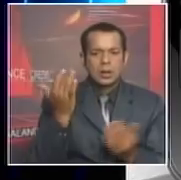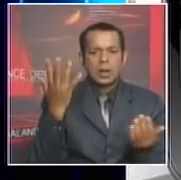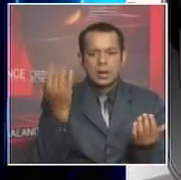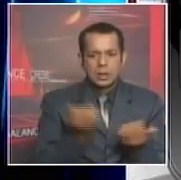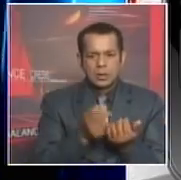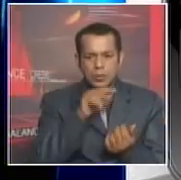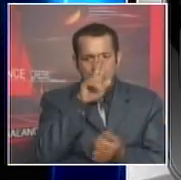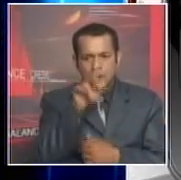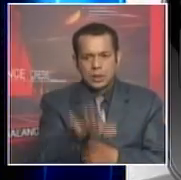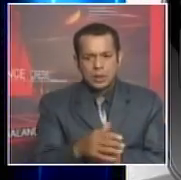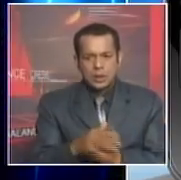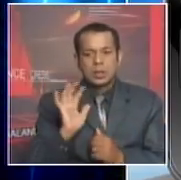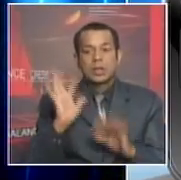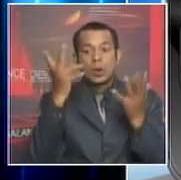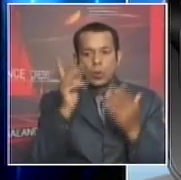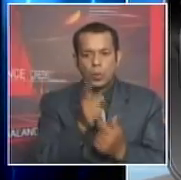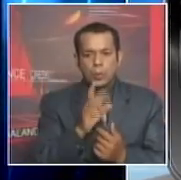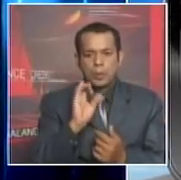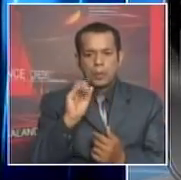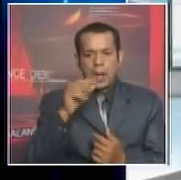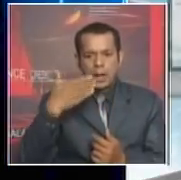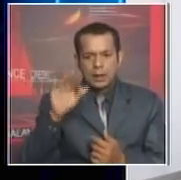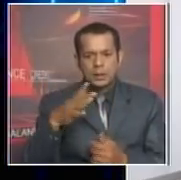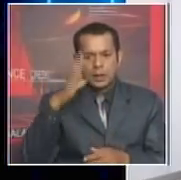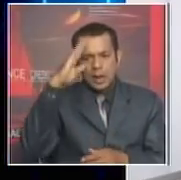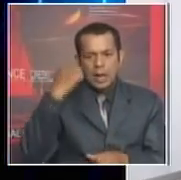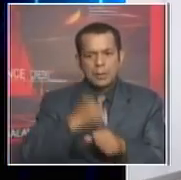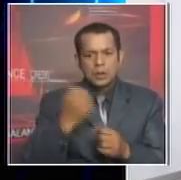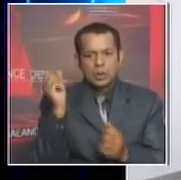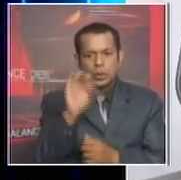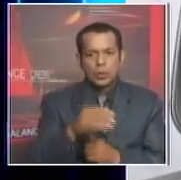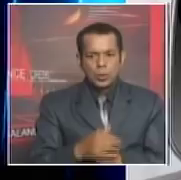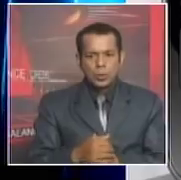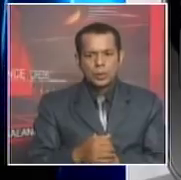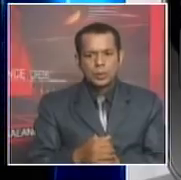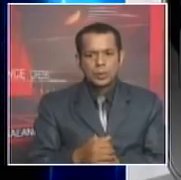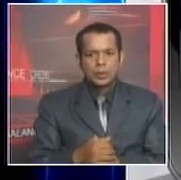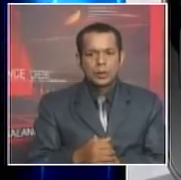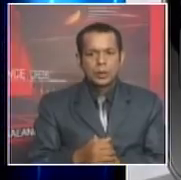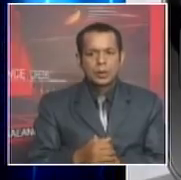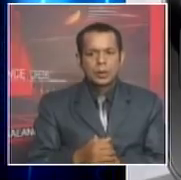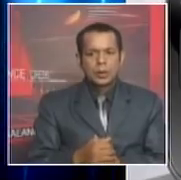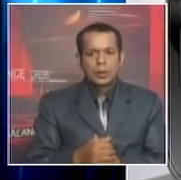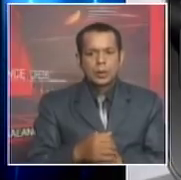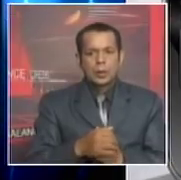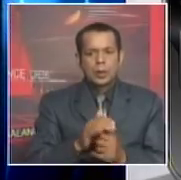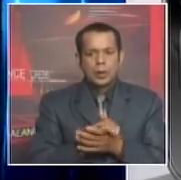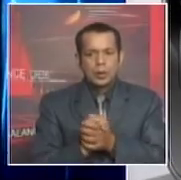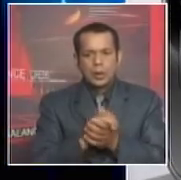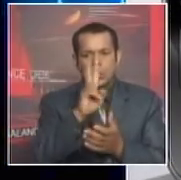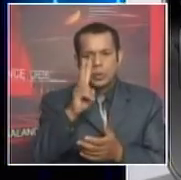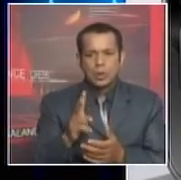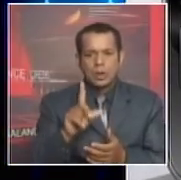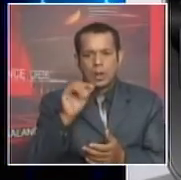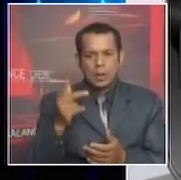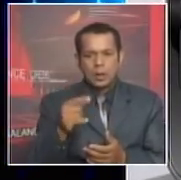यो सरकार भन्दैछौ, के हो यो पारा, सरकारलाई काम गर्न देऊ। मित्रको प्रसङ्गमा बुद्धिसागरको पोस्ट यस्तो छ, मित्र दुई खाले